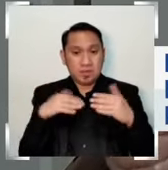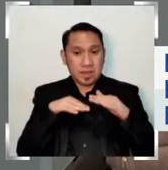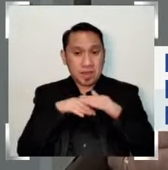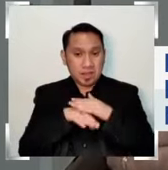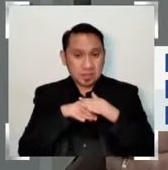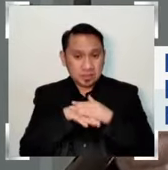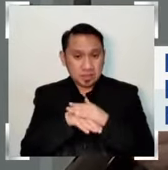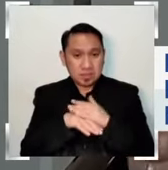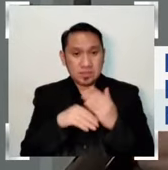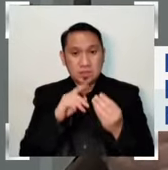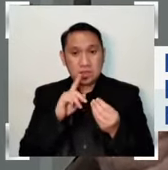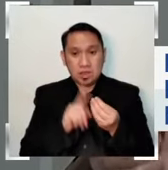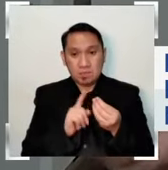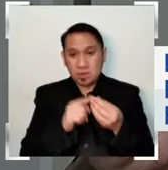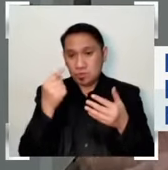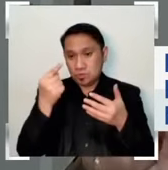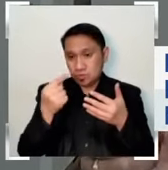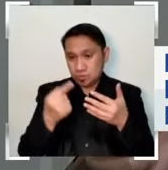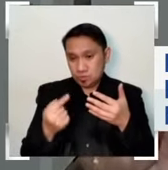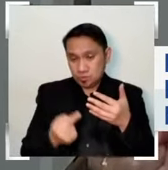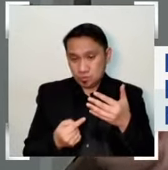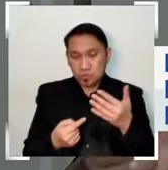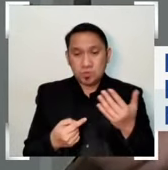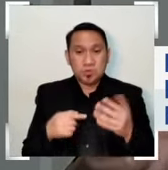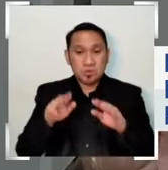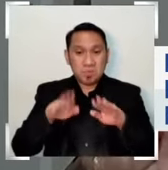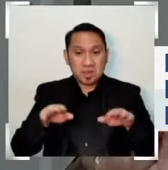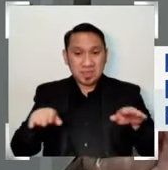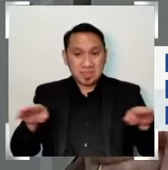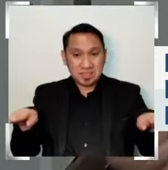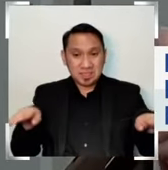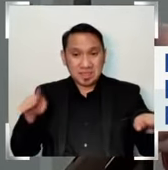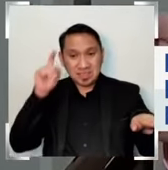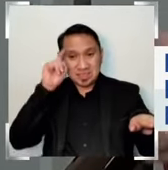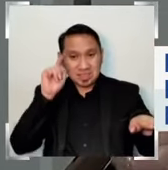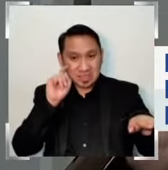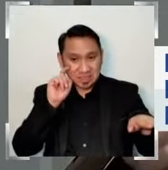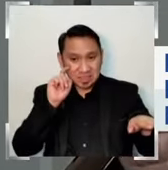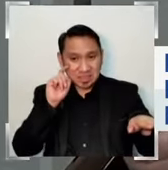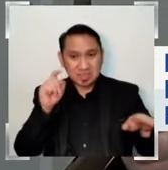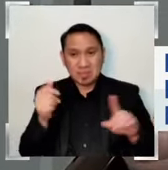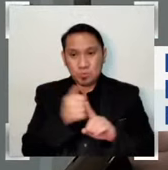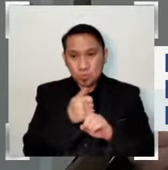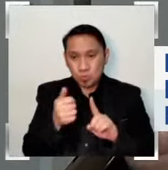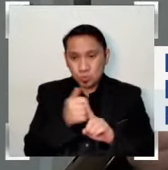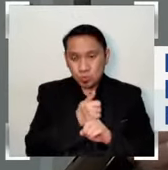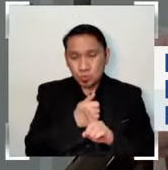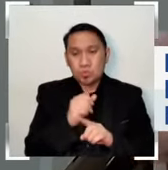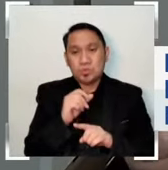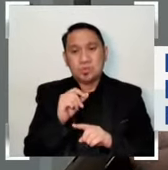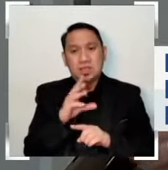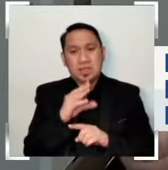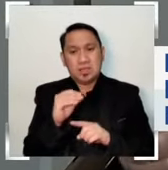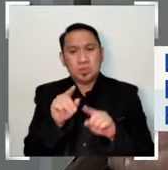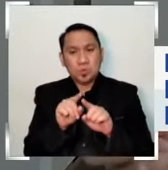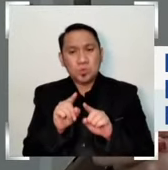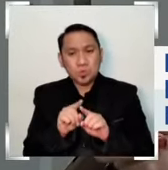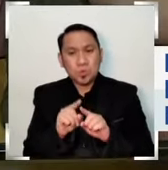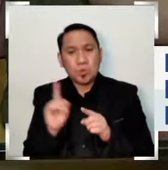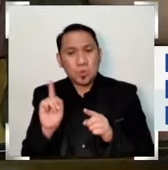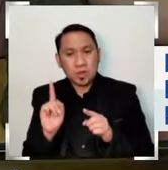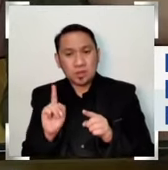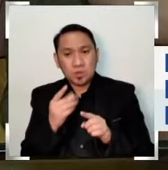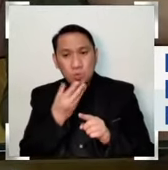yung iba't ibang child sexual abuse and exploitation materials at karamihan nito ay mga batang